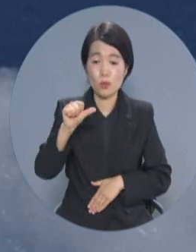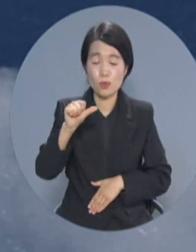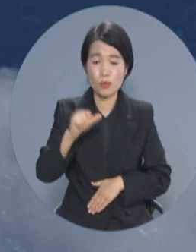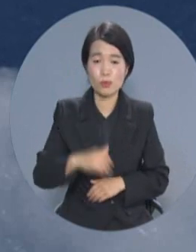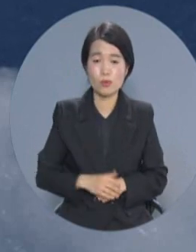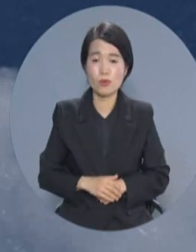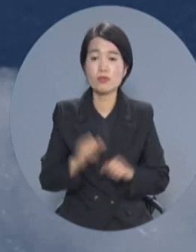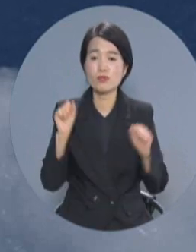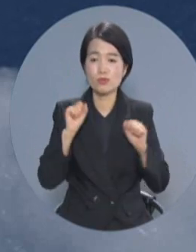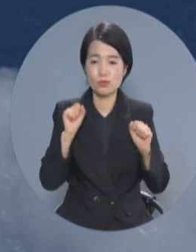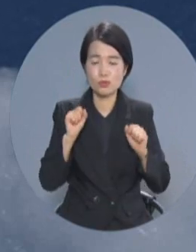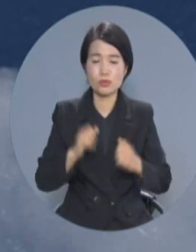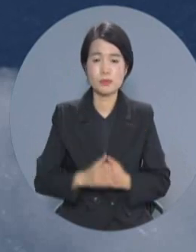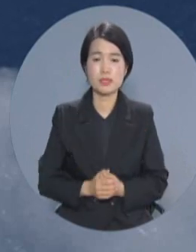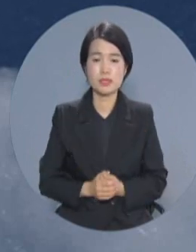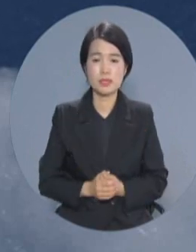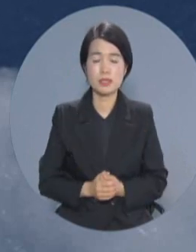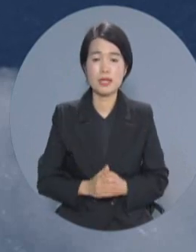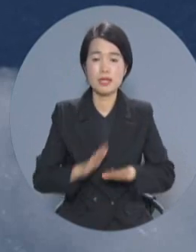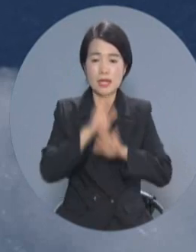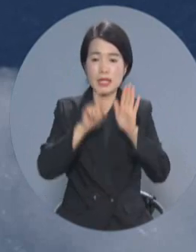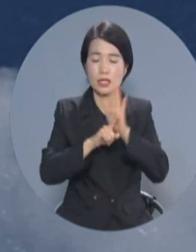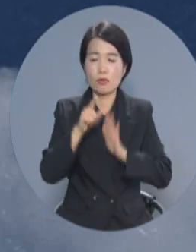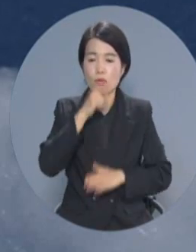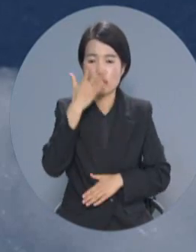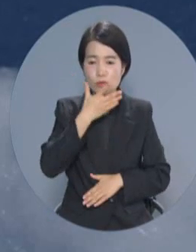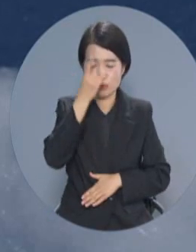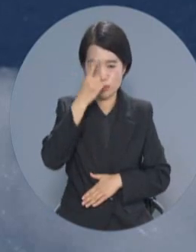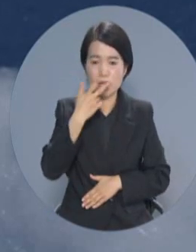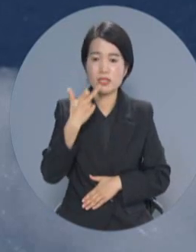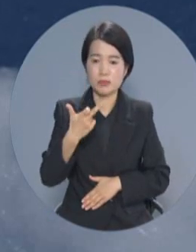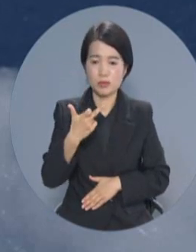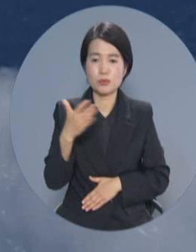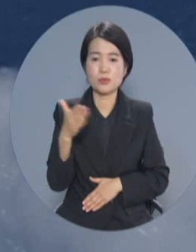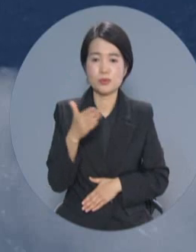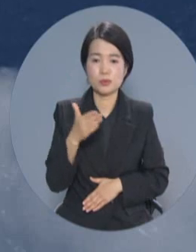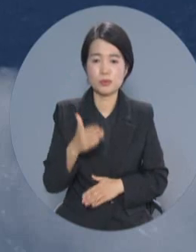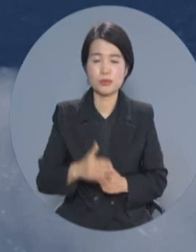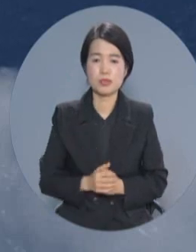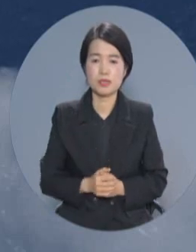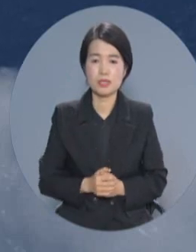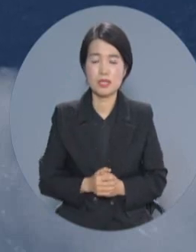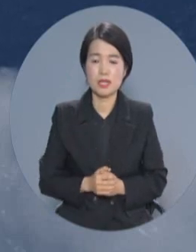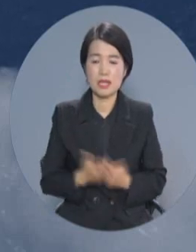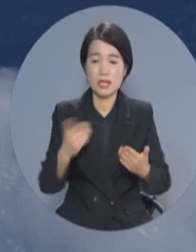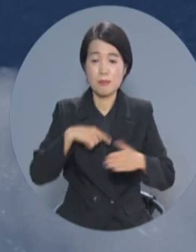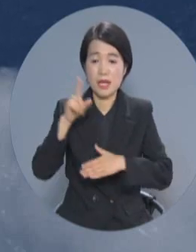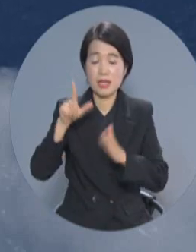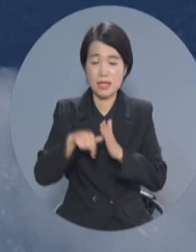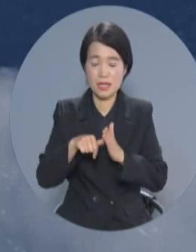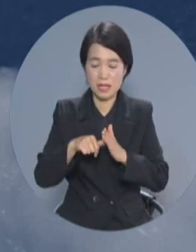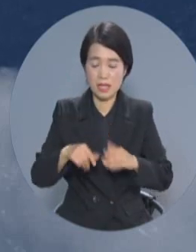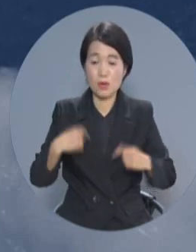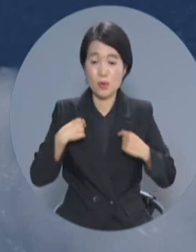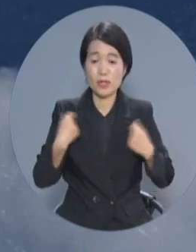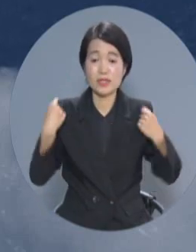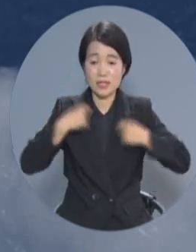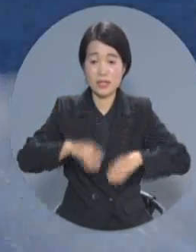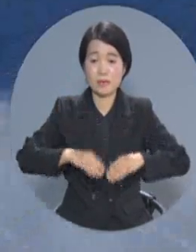많이 쌀쌀하겠습니다. 낮 기온은 여수와 순천 17도로 예상됩니다. 출근길 옷차림 따뜻하게